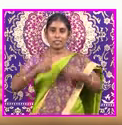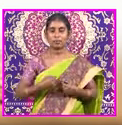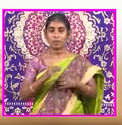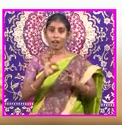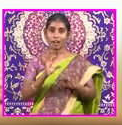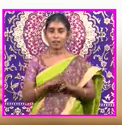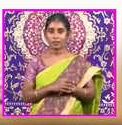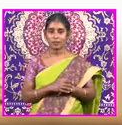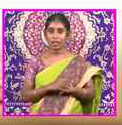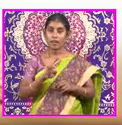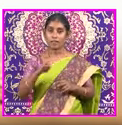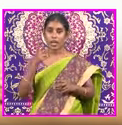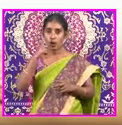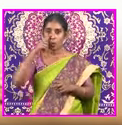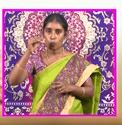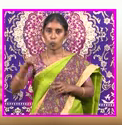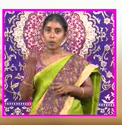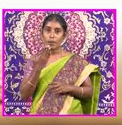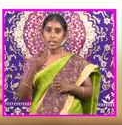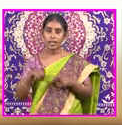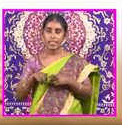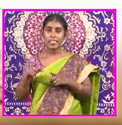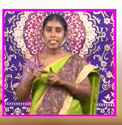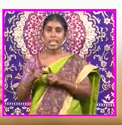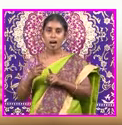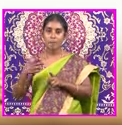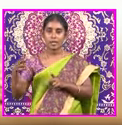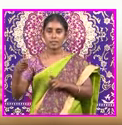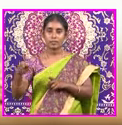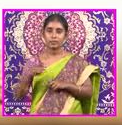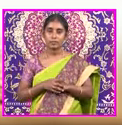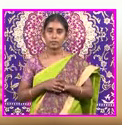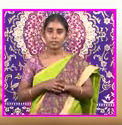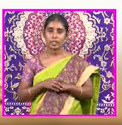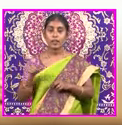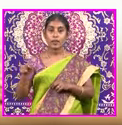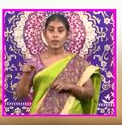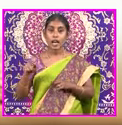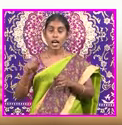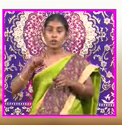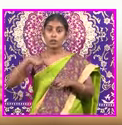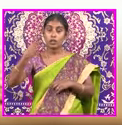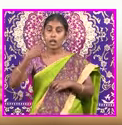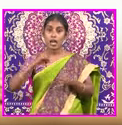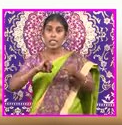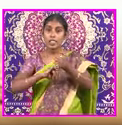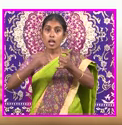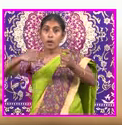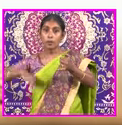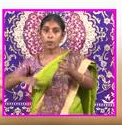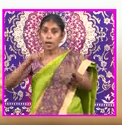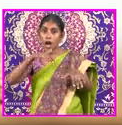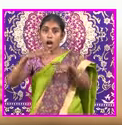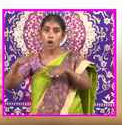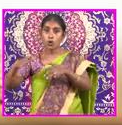மாணவி தியா, இவர் வந்து தென் பசிபிக் கடலில் உள்ள ஆஸ்திரேலியாவுக்கு கீழே